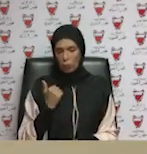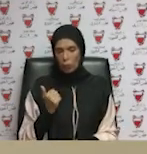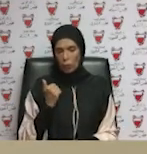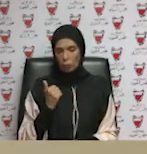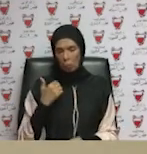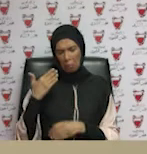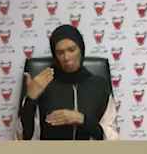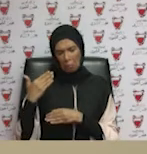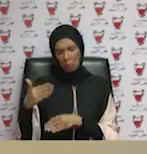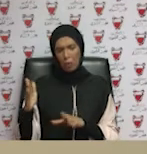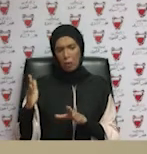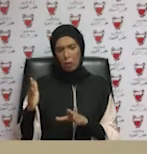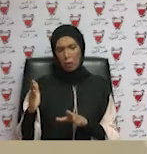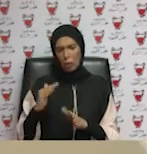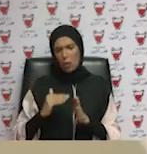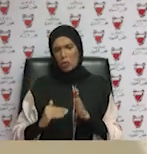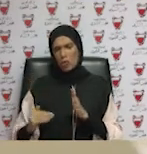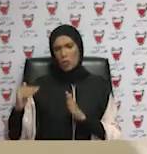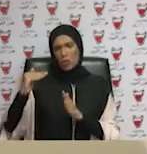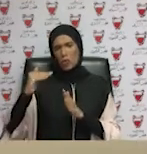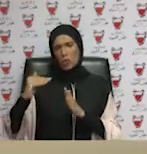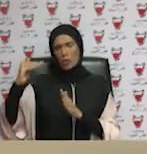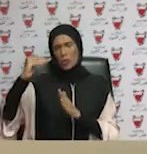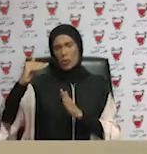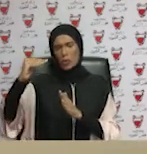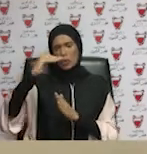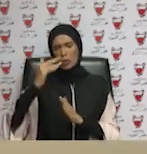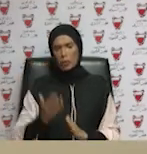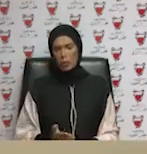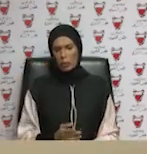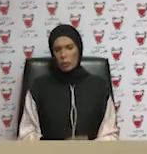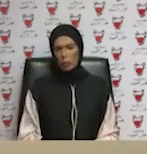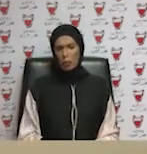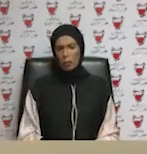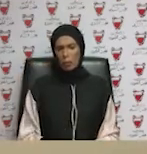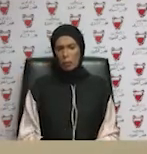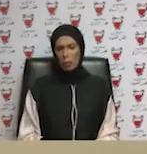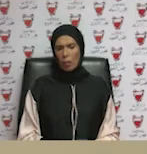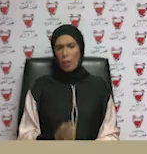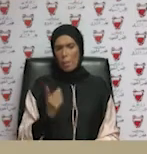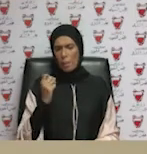تركه يتفاقم، لأن احنا اعتقد وصل 100%